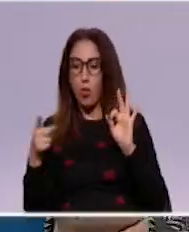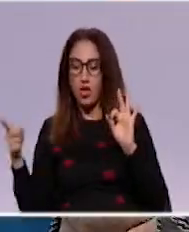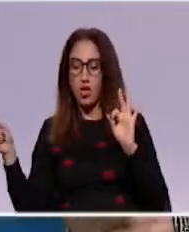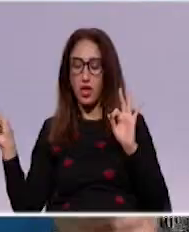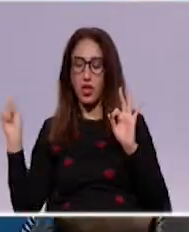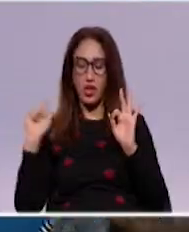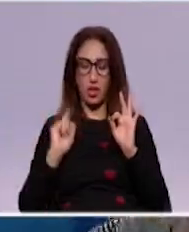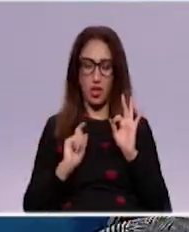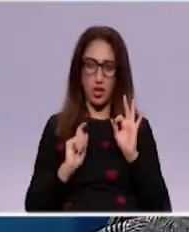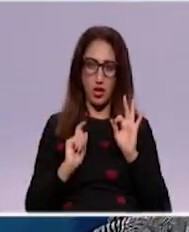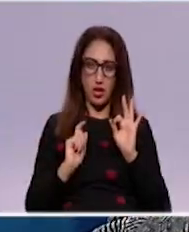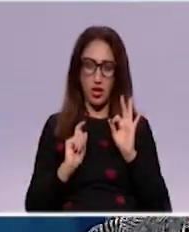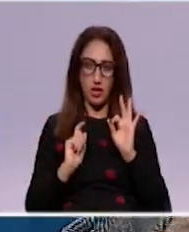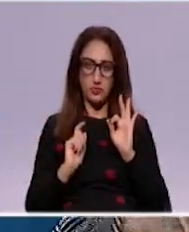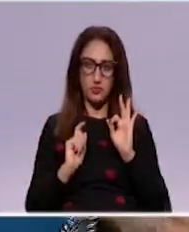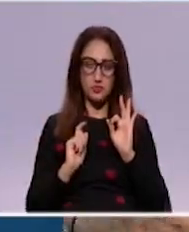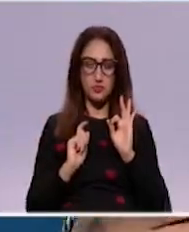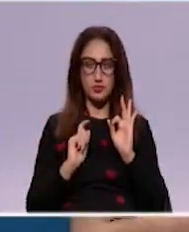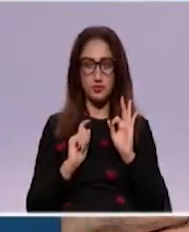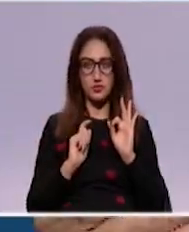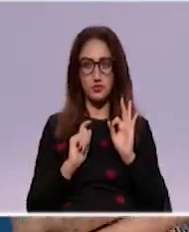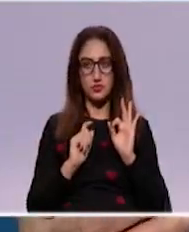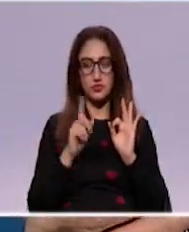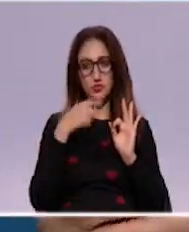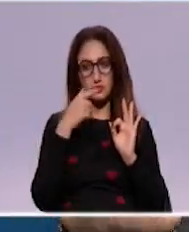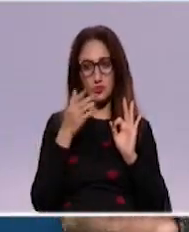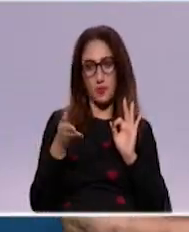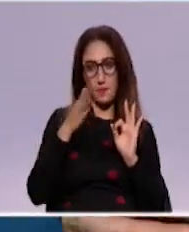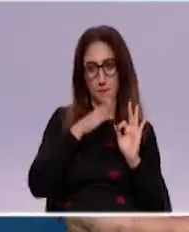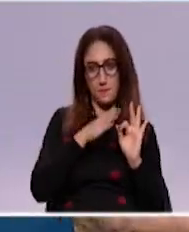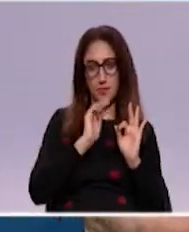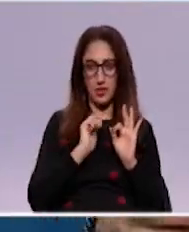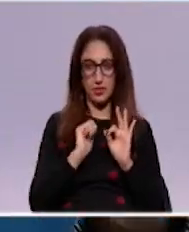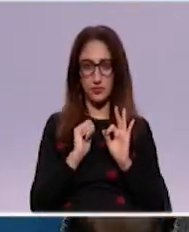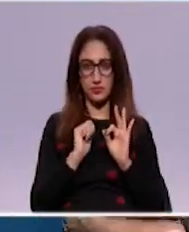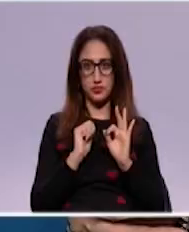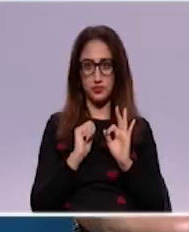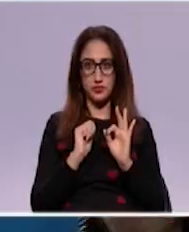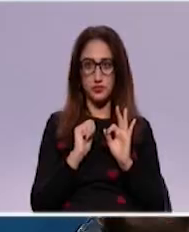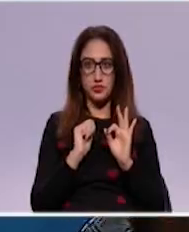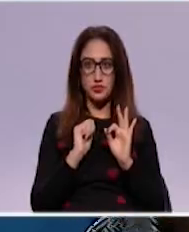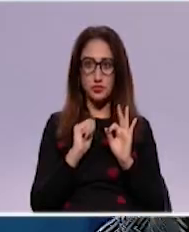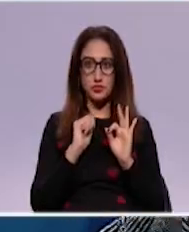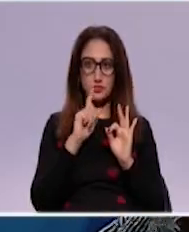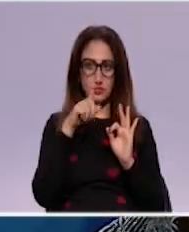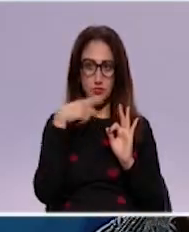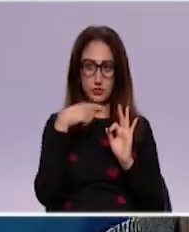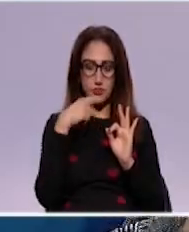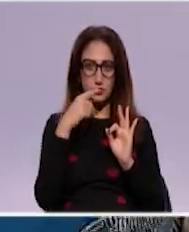وبتبتدي تانجو وتقلب مقسوم، الناس هتتحزم وترقص. كان اياميها اللي يرقص بلدي ده من الشباب